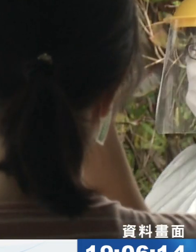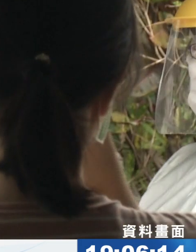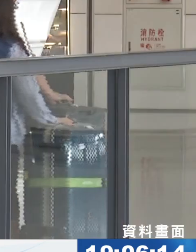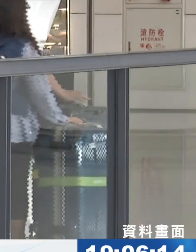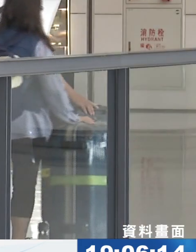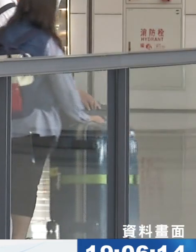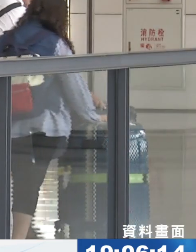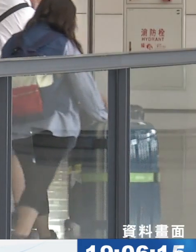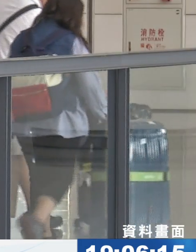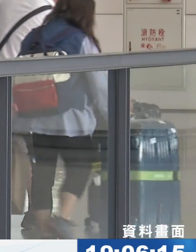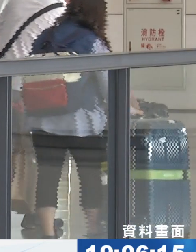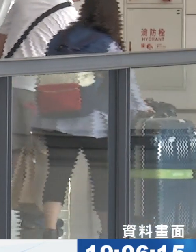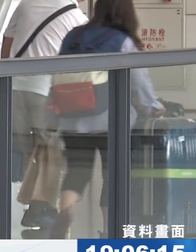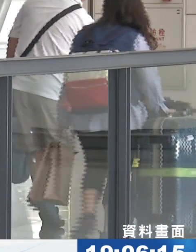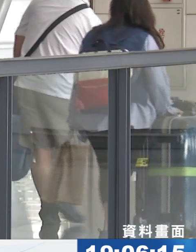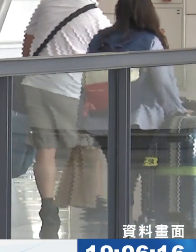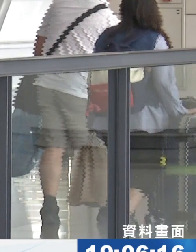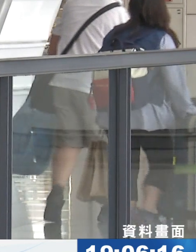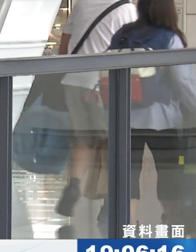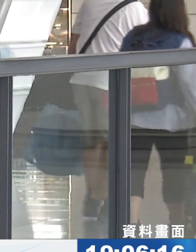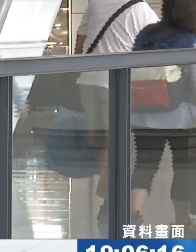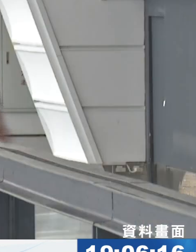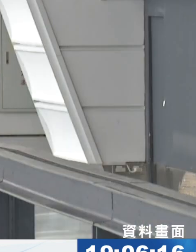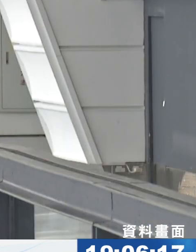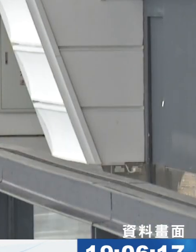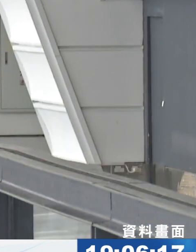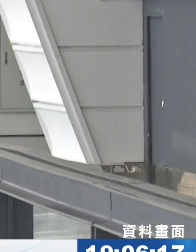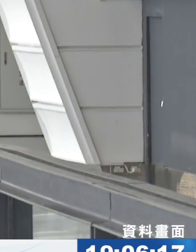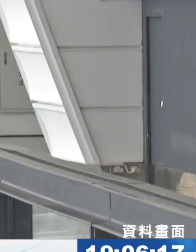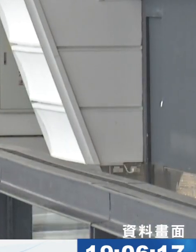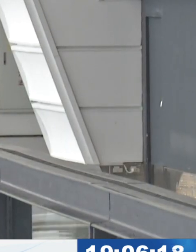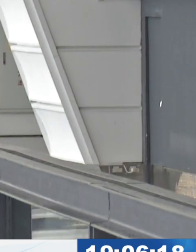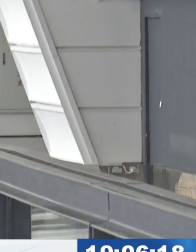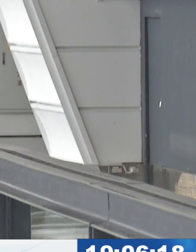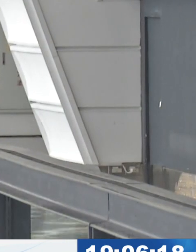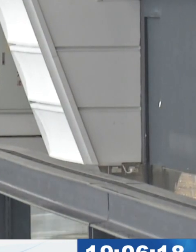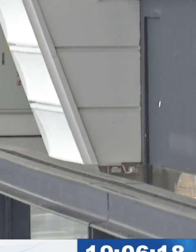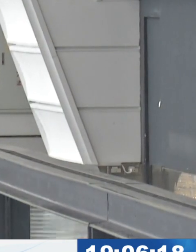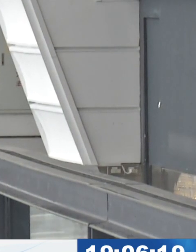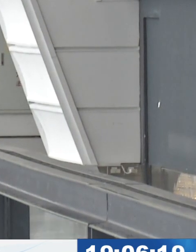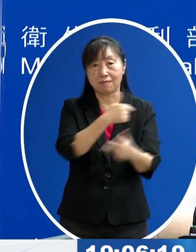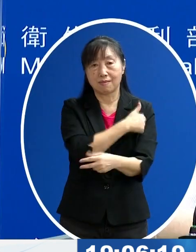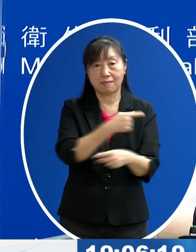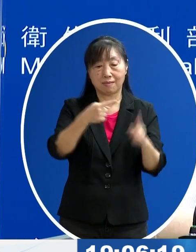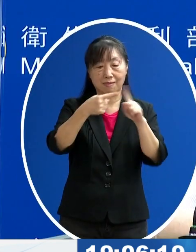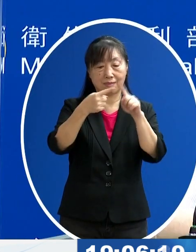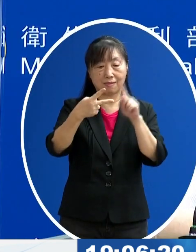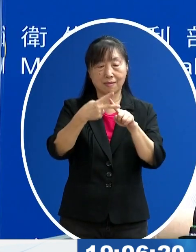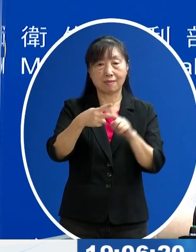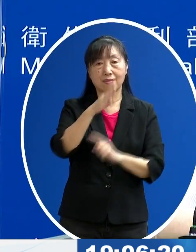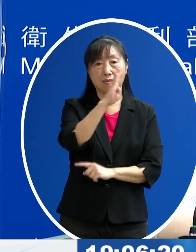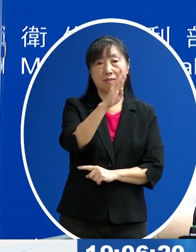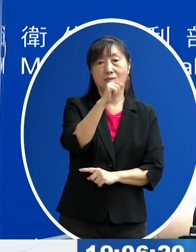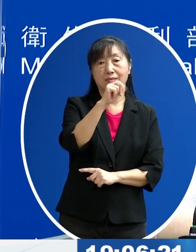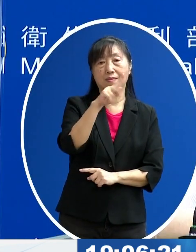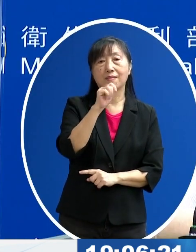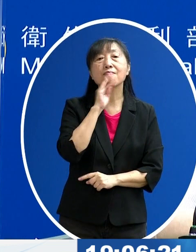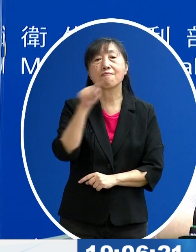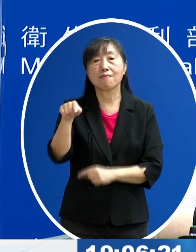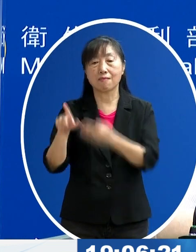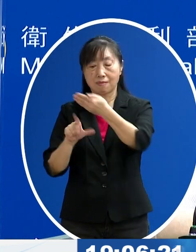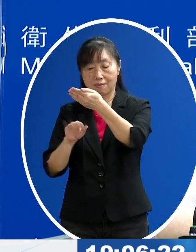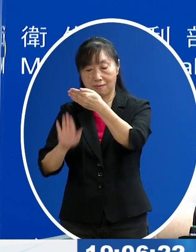诊同时也新增六例打过一或两剂疫苗的境外移入个案接种过两剂的BNT那九月